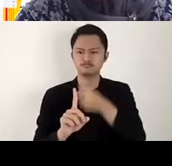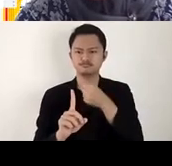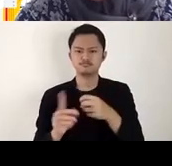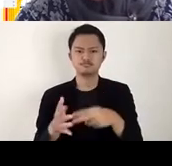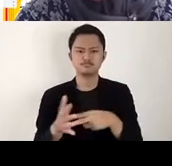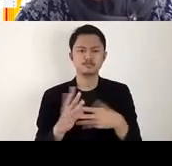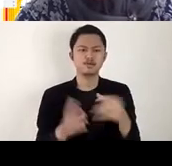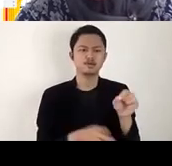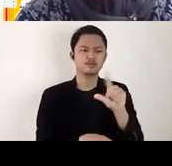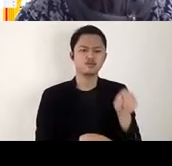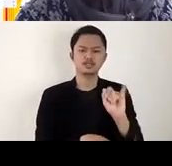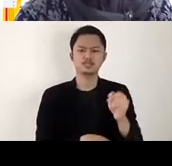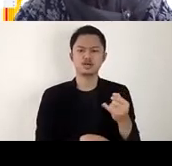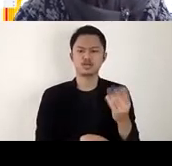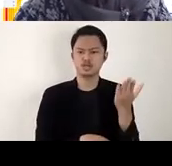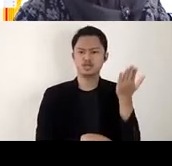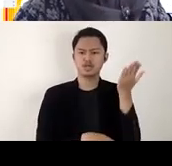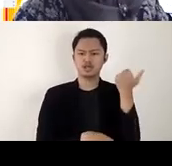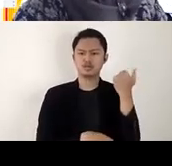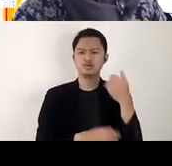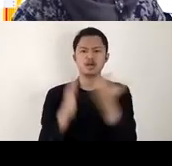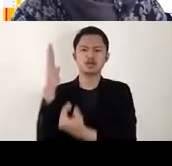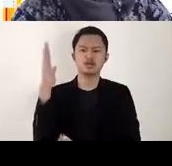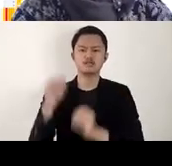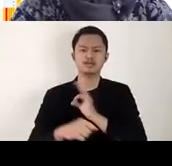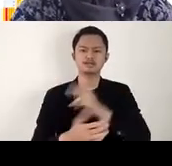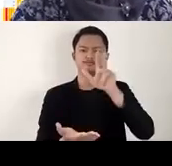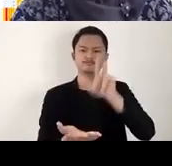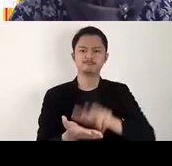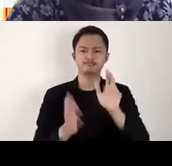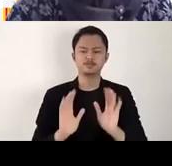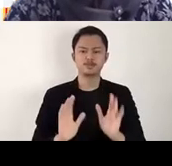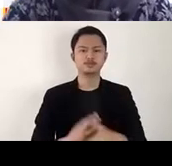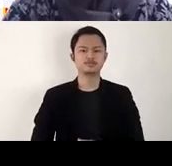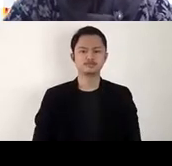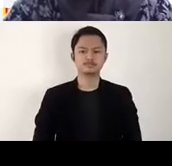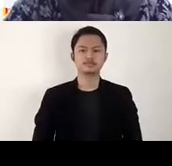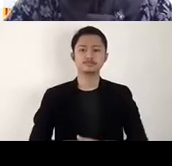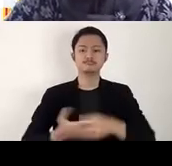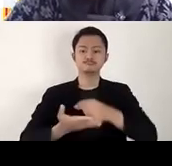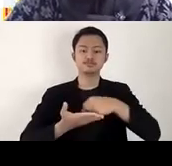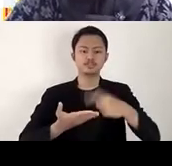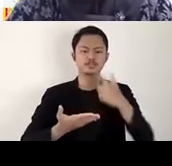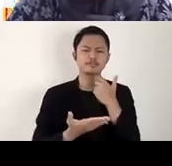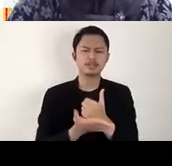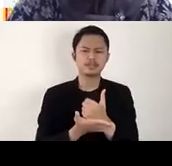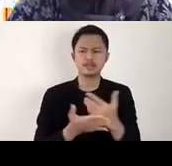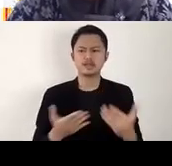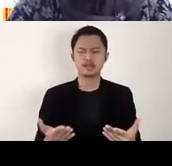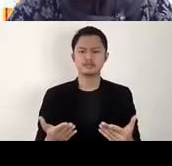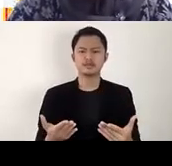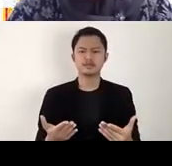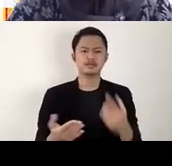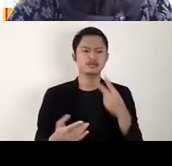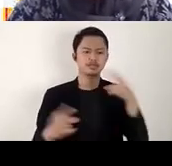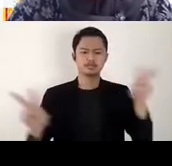Kemudian pada bulan Januari yang lalu akhirnya Perpres ini disahkan salah satu catatan penting yang memang yang cukup mendapat